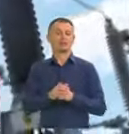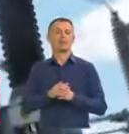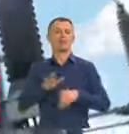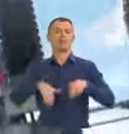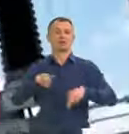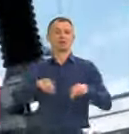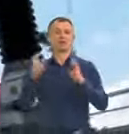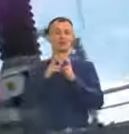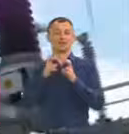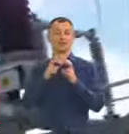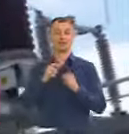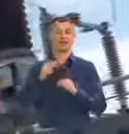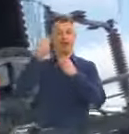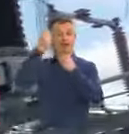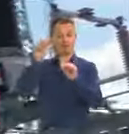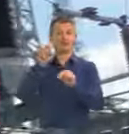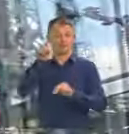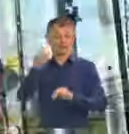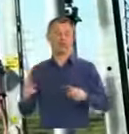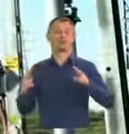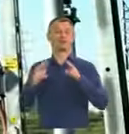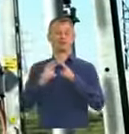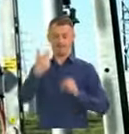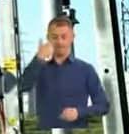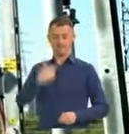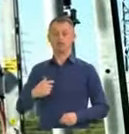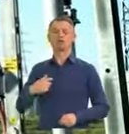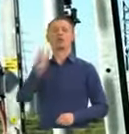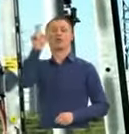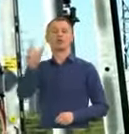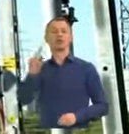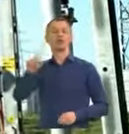Energiei Virgil Popescu a anunțat că se va întâlni personal cu toți furnizorii de energie electrică.